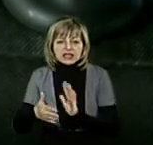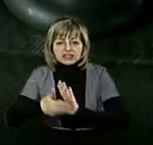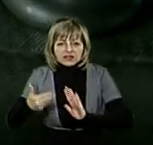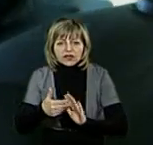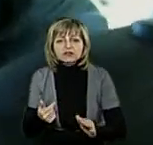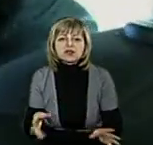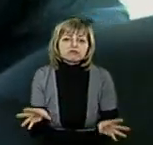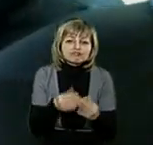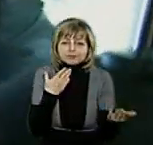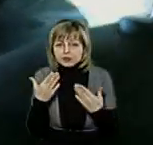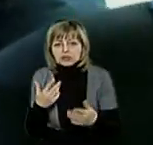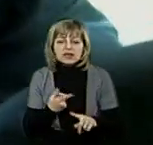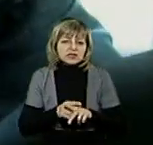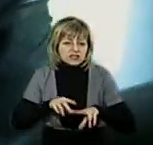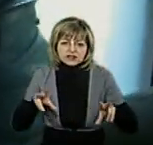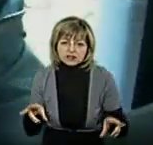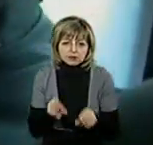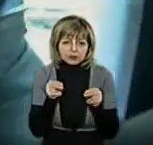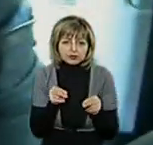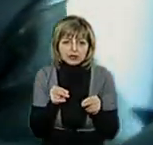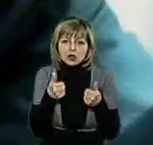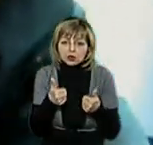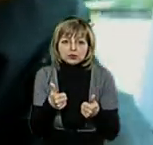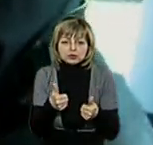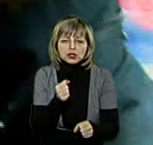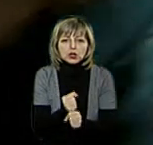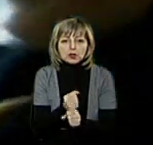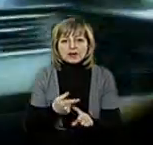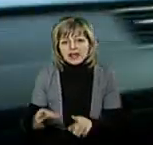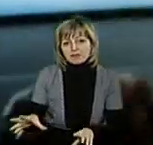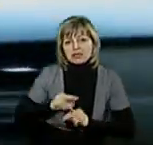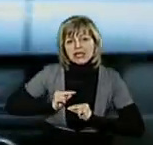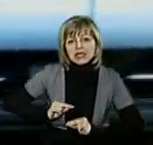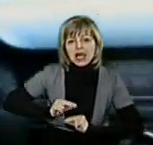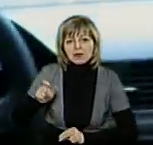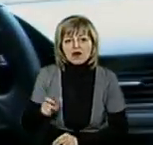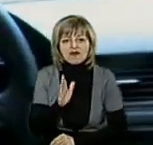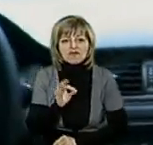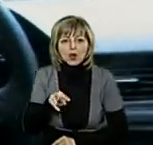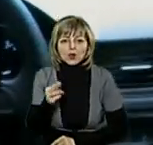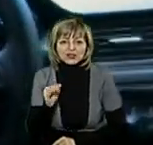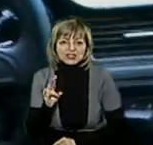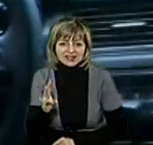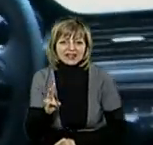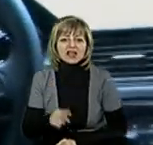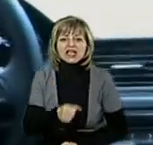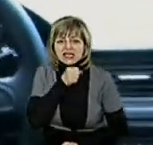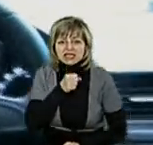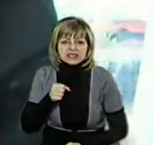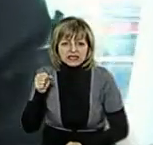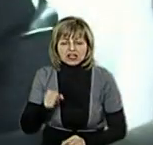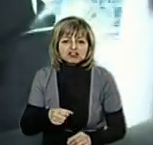із колегою, каже, запорука вдалої роботи. Це мій напарник, Волошин Олександр Олександрович, старший